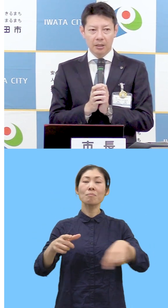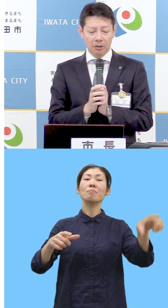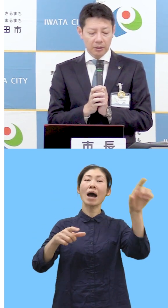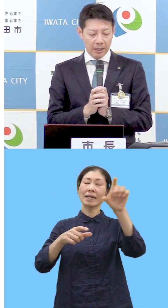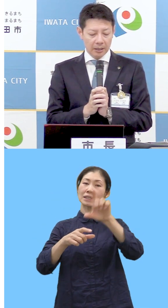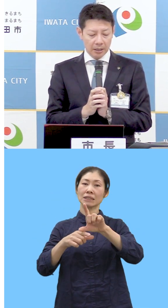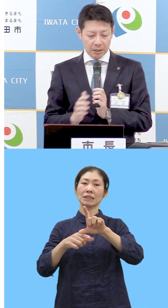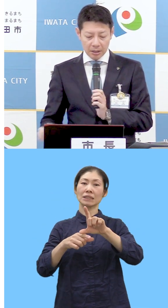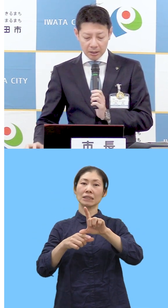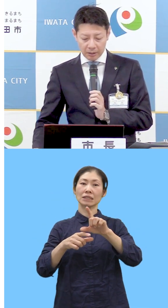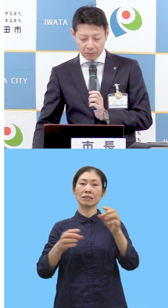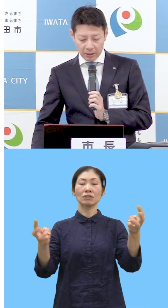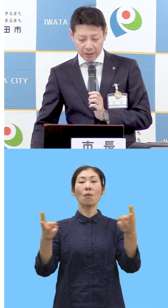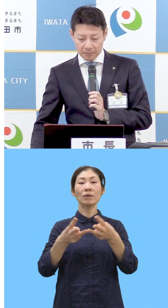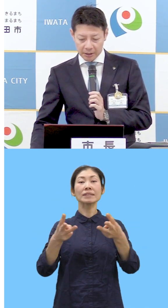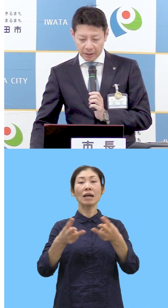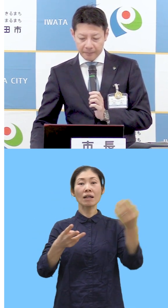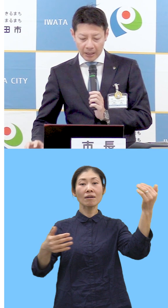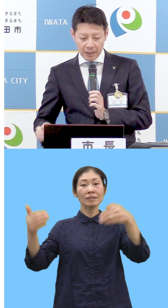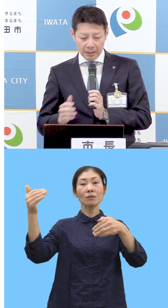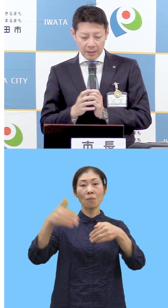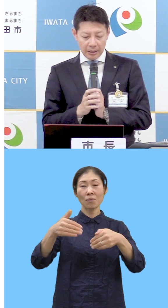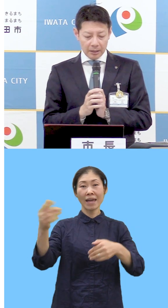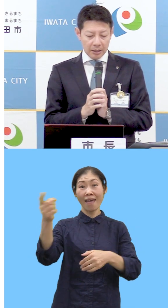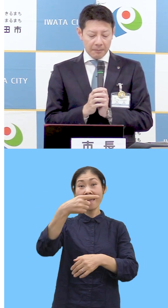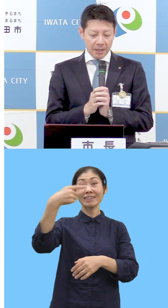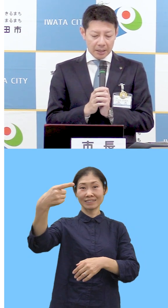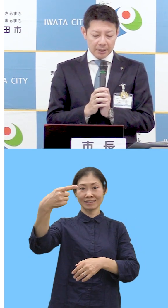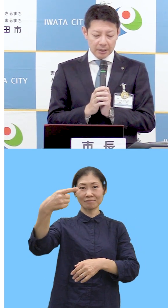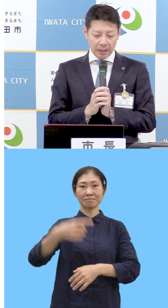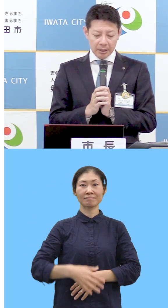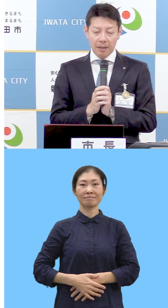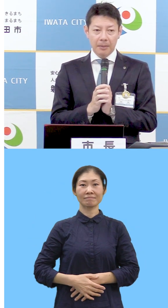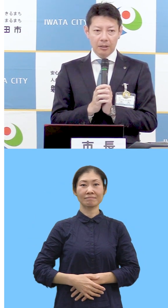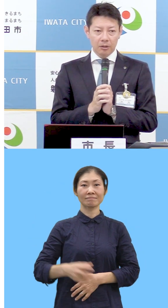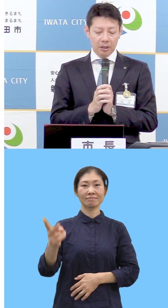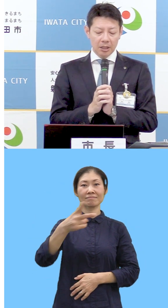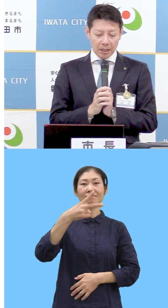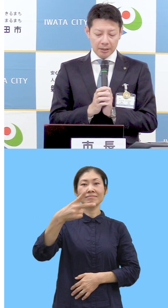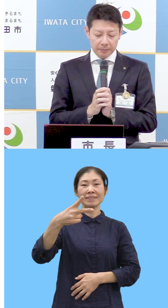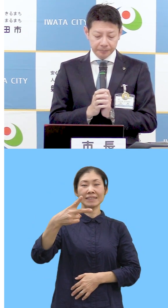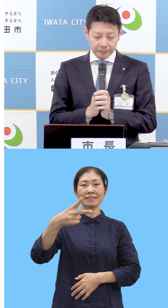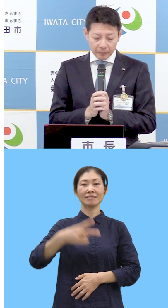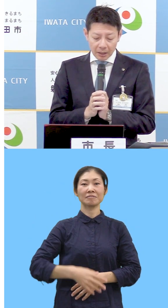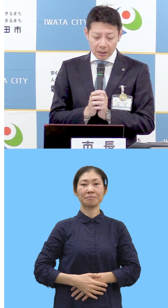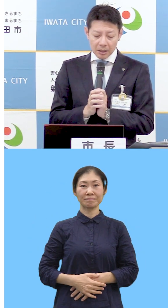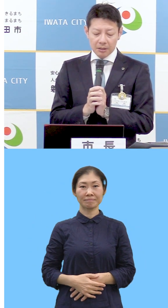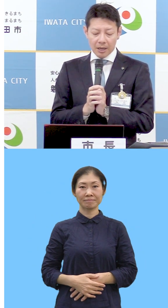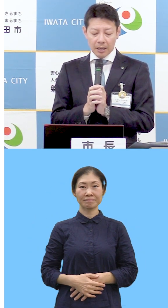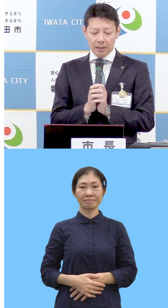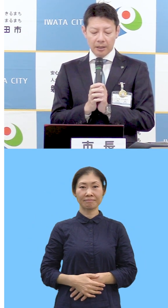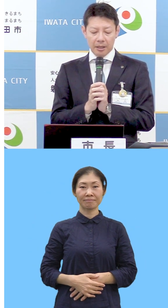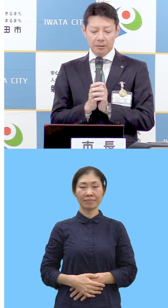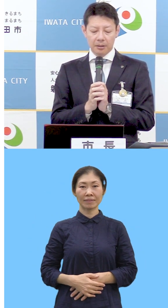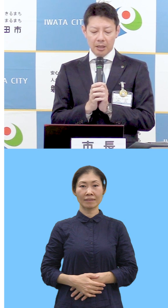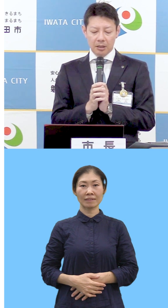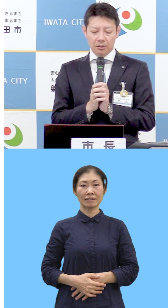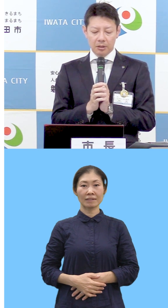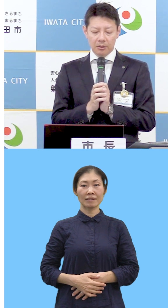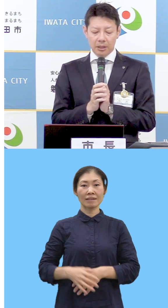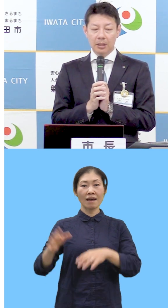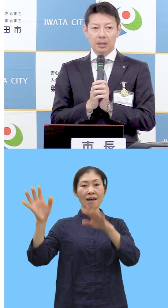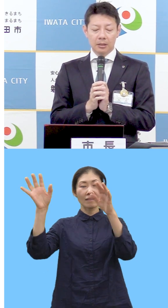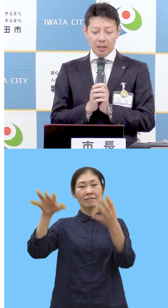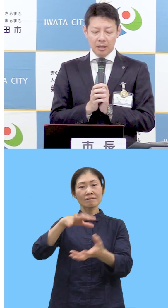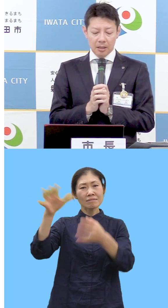近い票で1位になることができました。2点目です。2点目というより2位です。2位は台風第